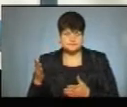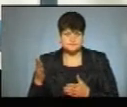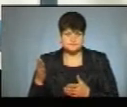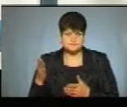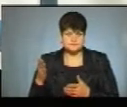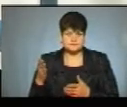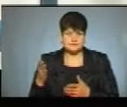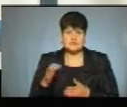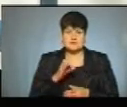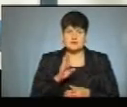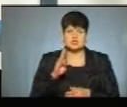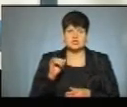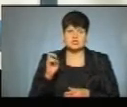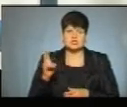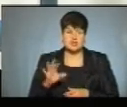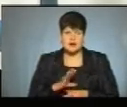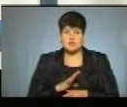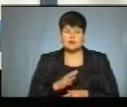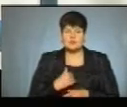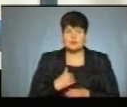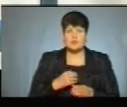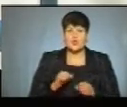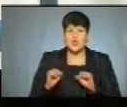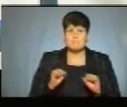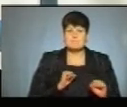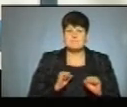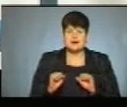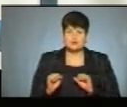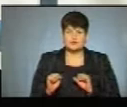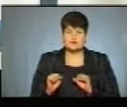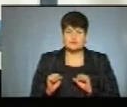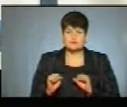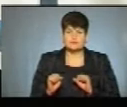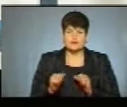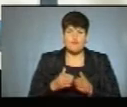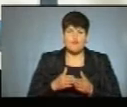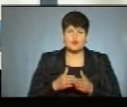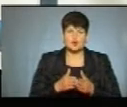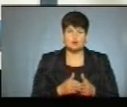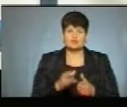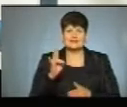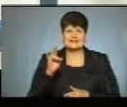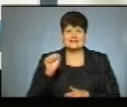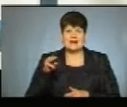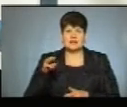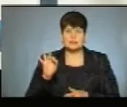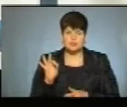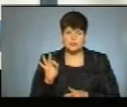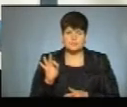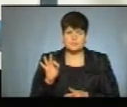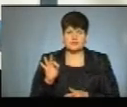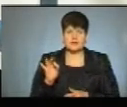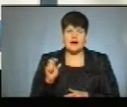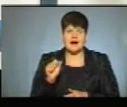є Степан Шишка, який був, наприклад, командувачем флоту НАТО Атлантичного